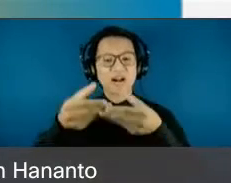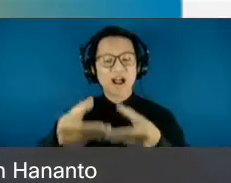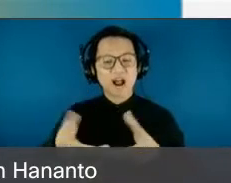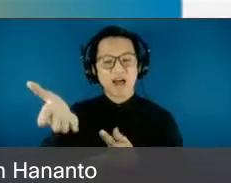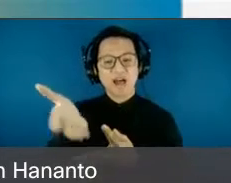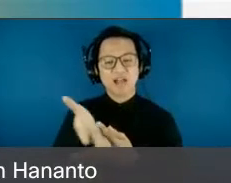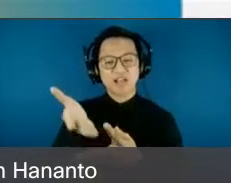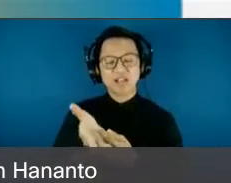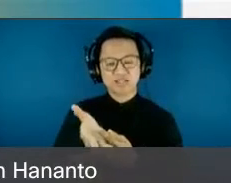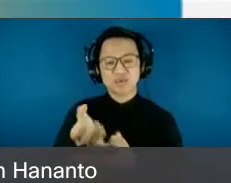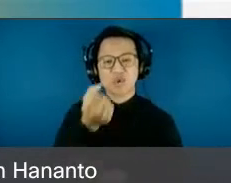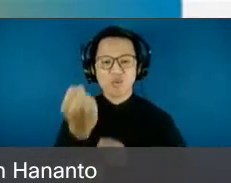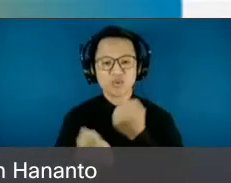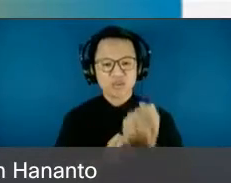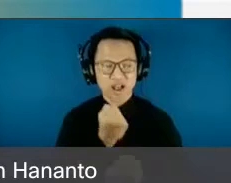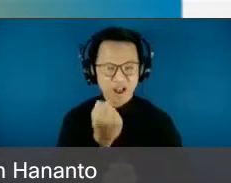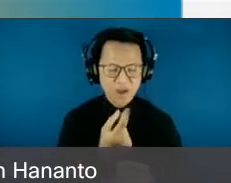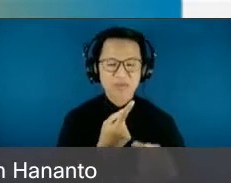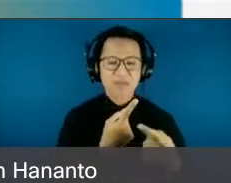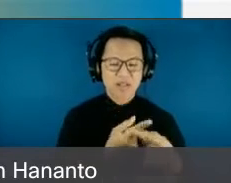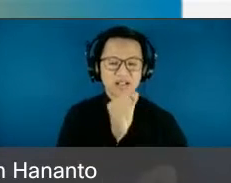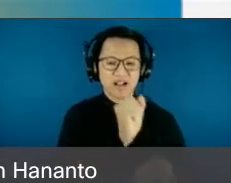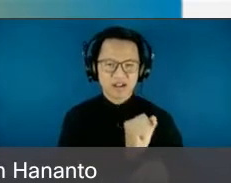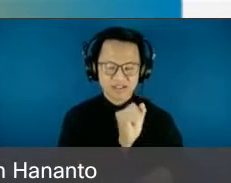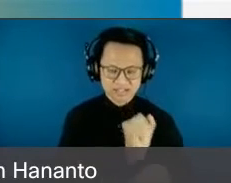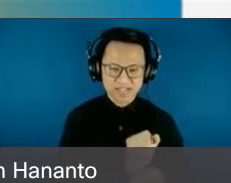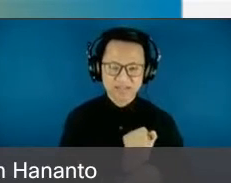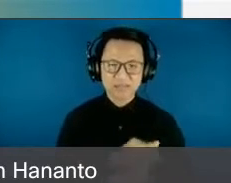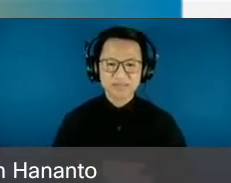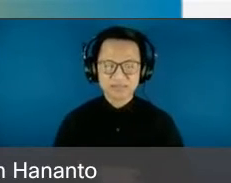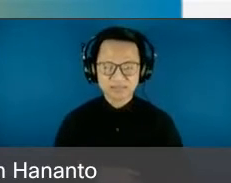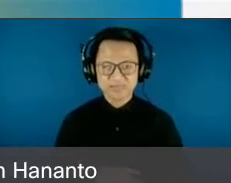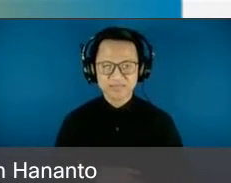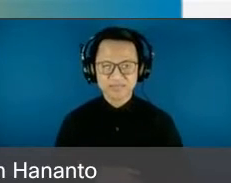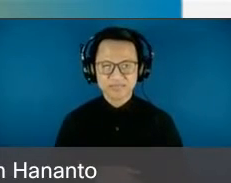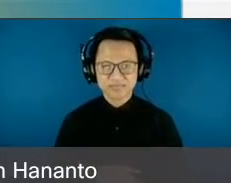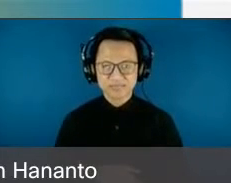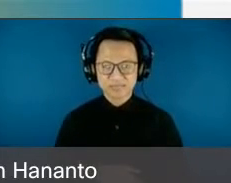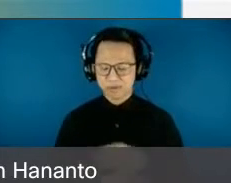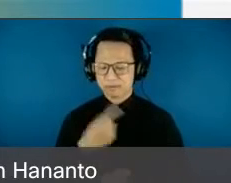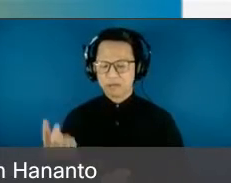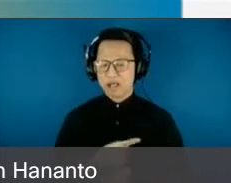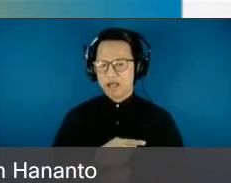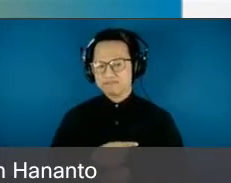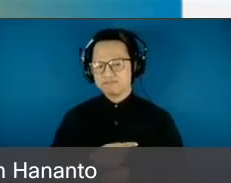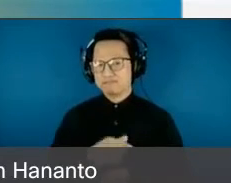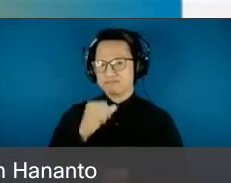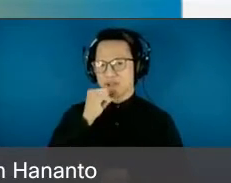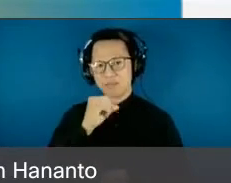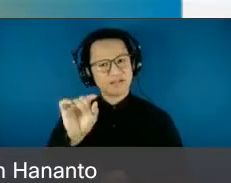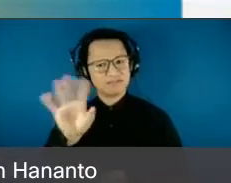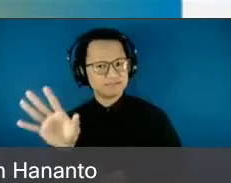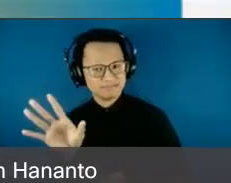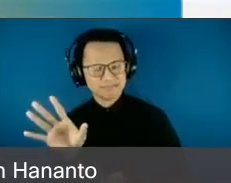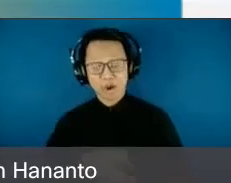akses berwirausaha dan ketenagakerjaan bagi mereka. Kalau bukan kita, siapa lagi? Kalau